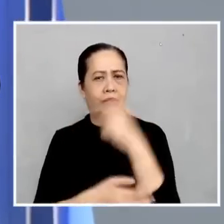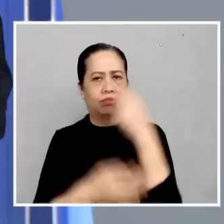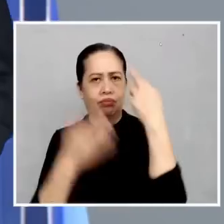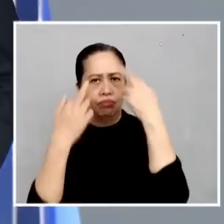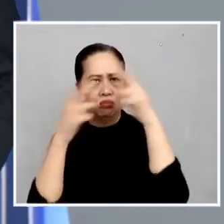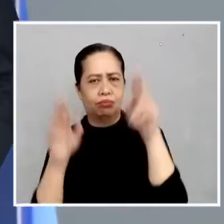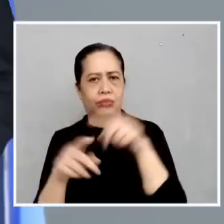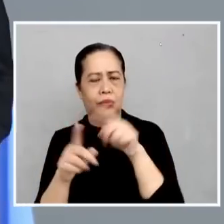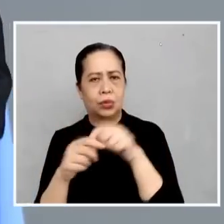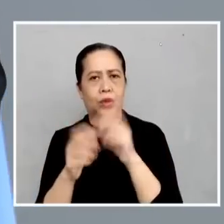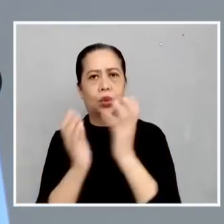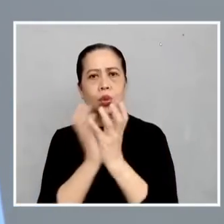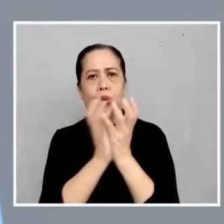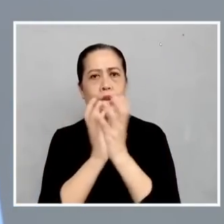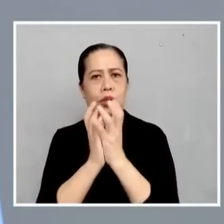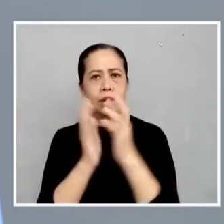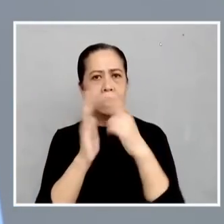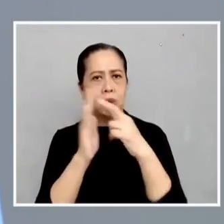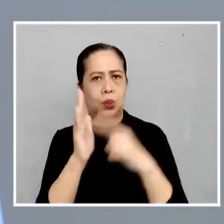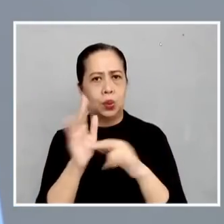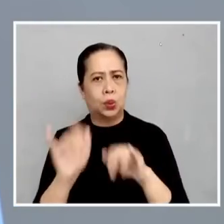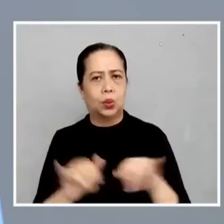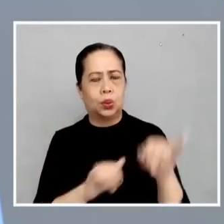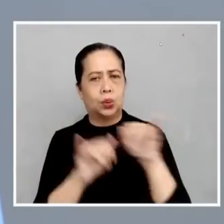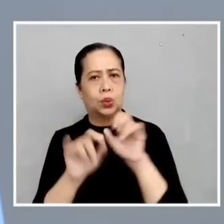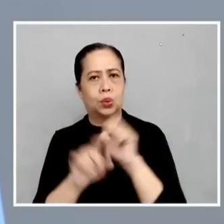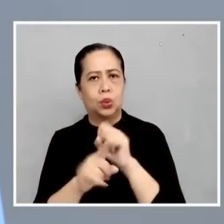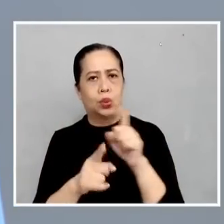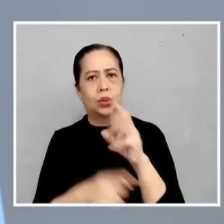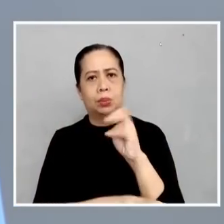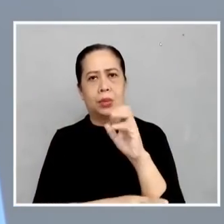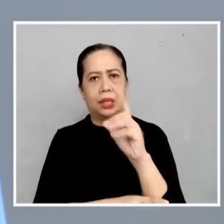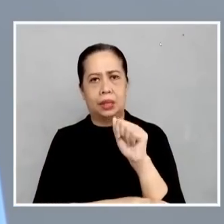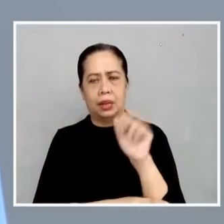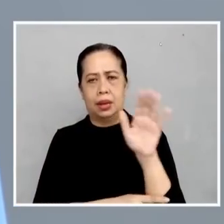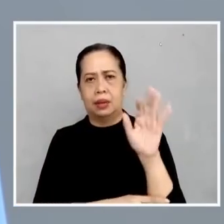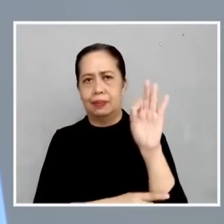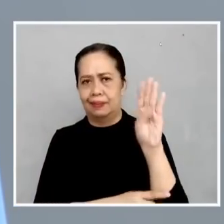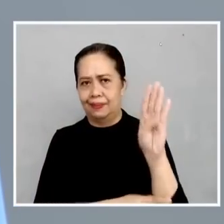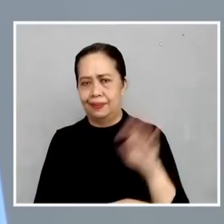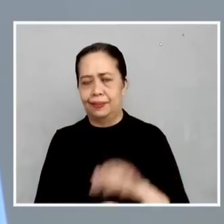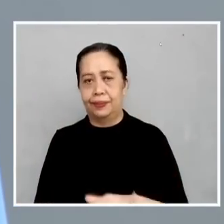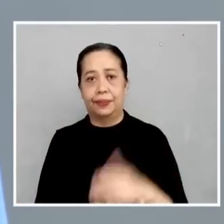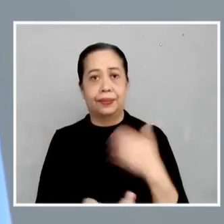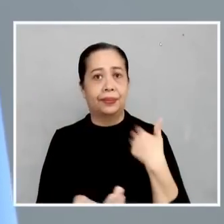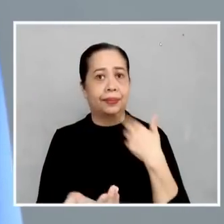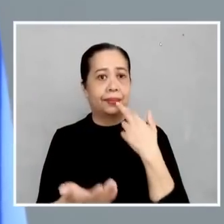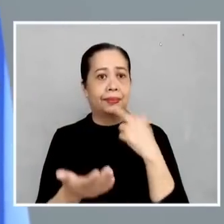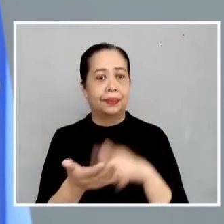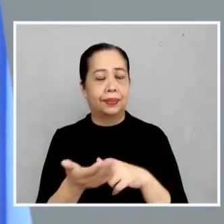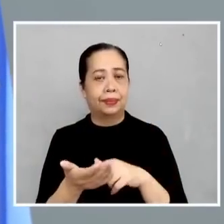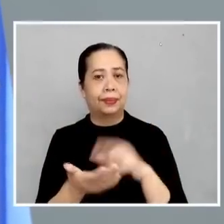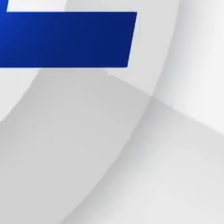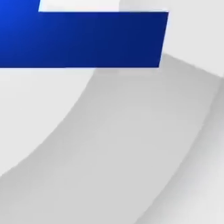sa community standards ng social media platform. Nagpapatrol Mike